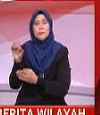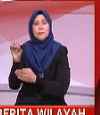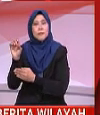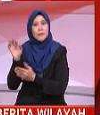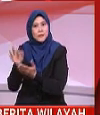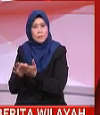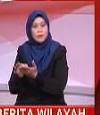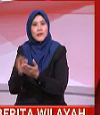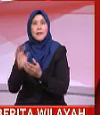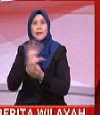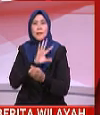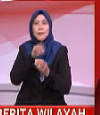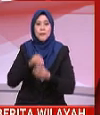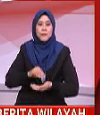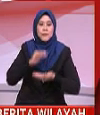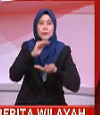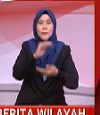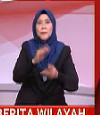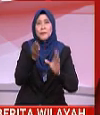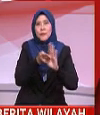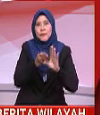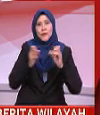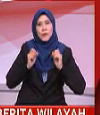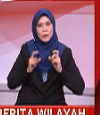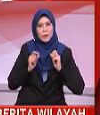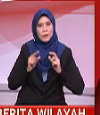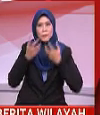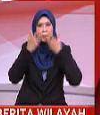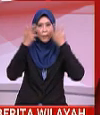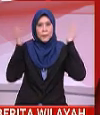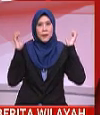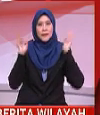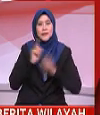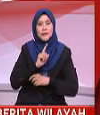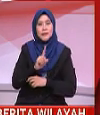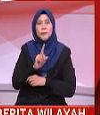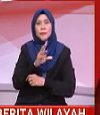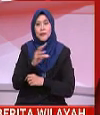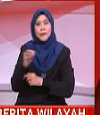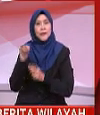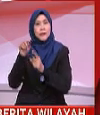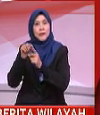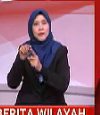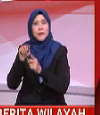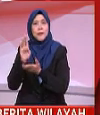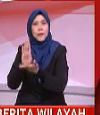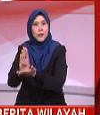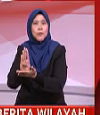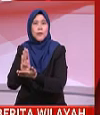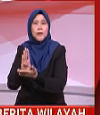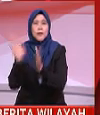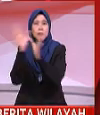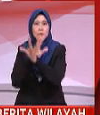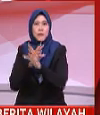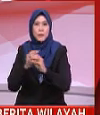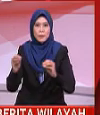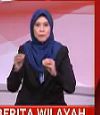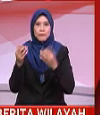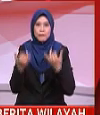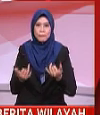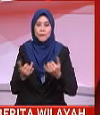RM688,409.40 disampaikan sebuah syarikat perbankan swasta, Maybank Islamic Berhad kepada pihak Tabung Baitul Mal Sarawak TBS hari